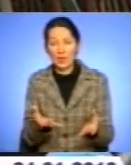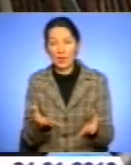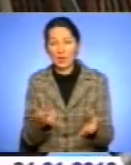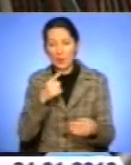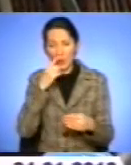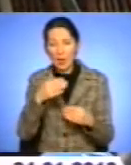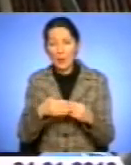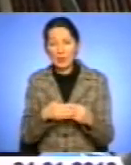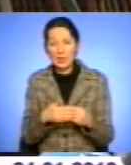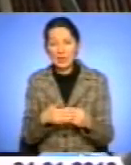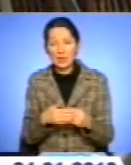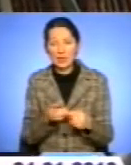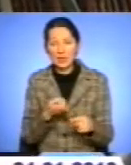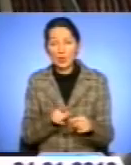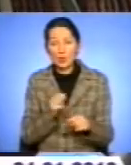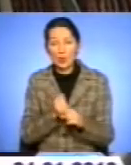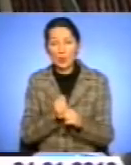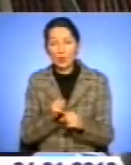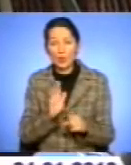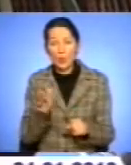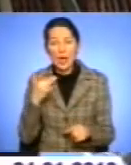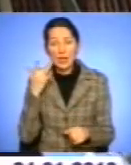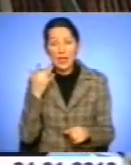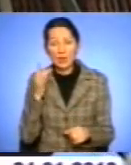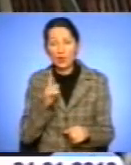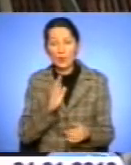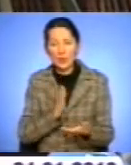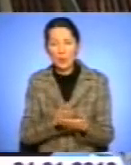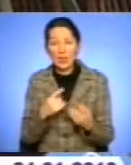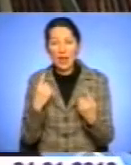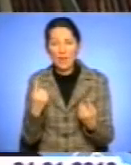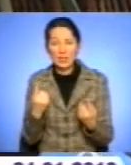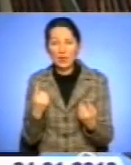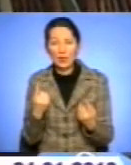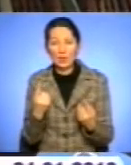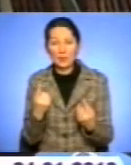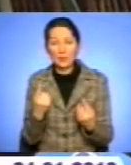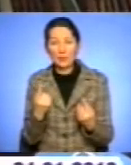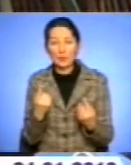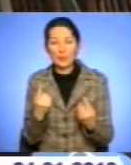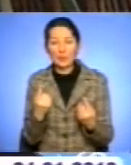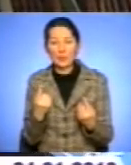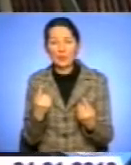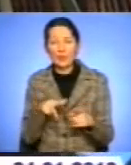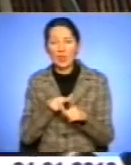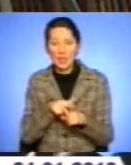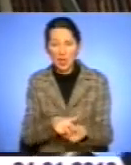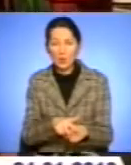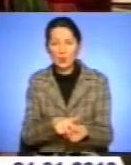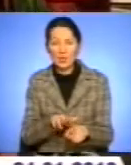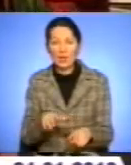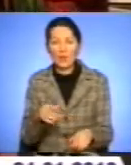постарався хореографію і хореопластику, і всю музичну частину зробити в такому полегшеному, також